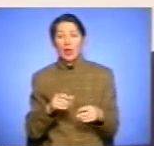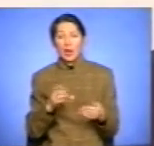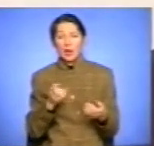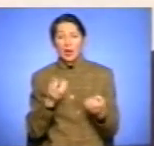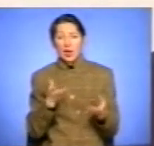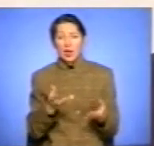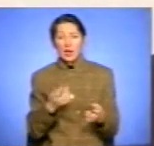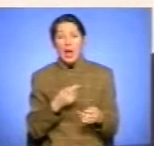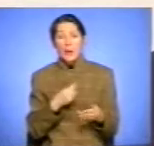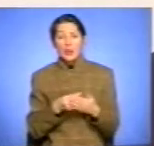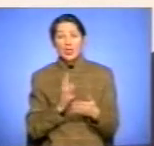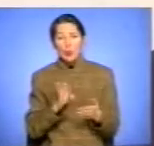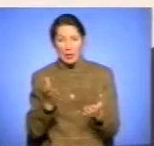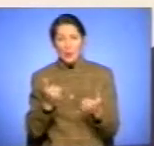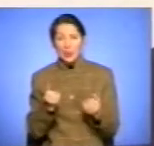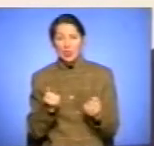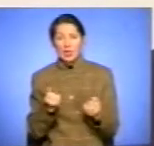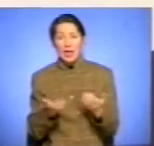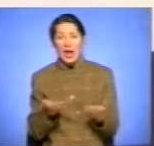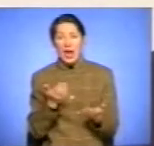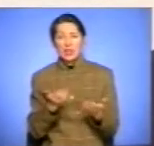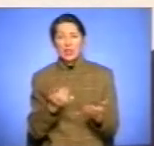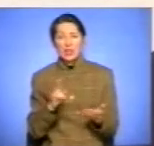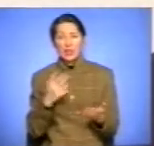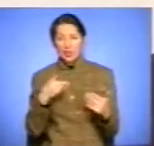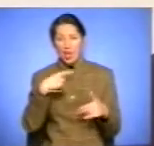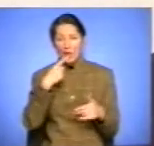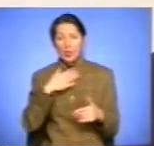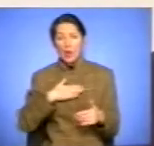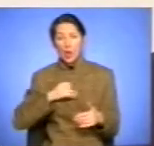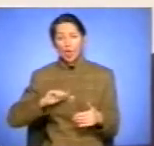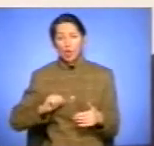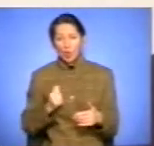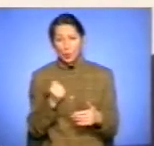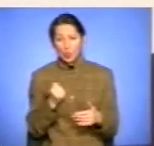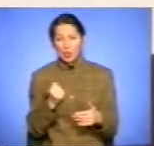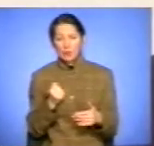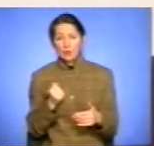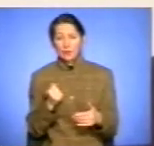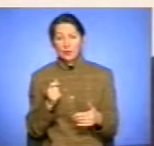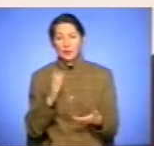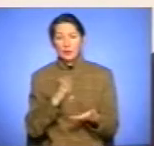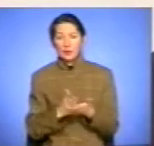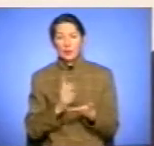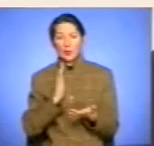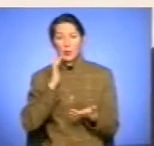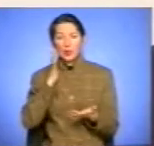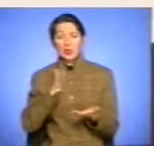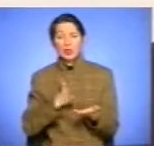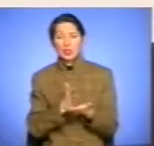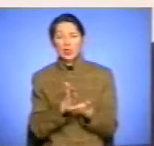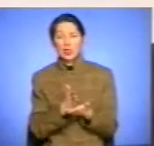що бюджет буде прийнятий але як же говорили мої друзі є політична складова